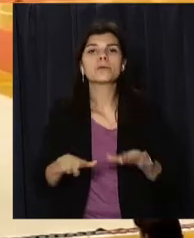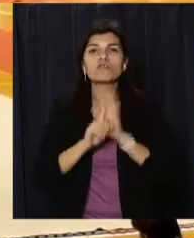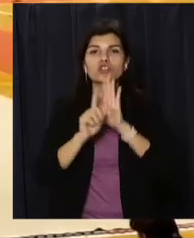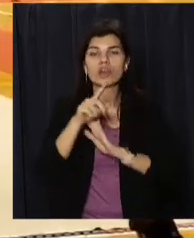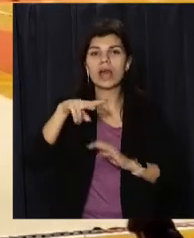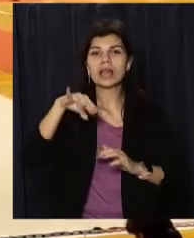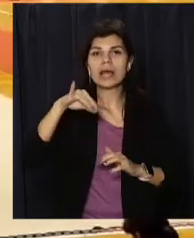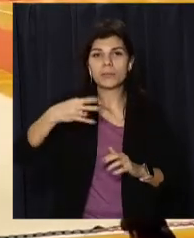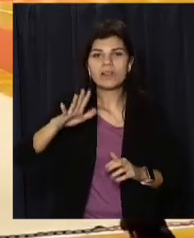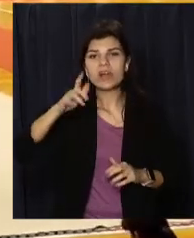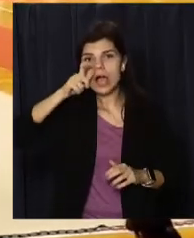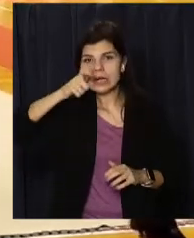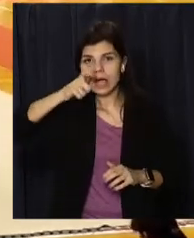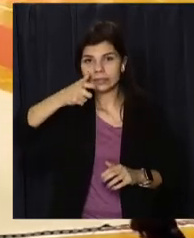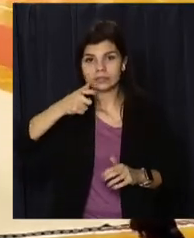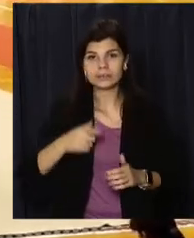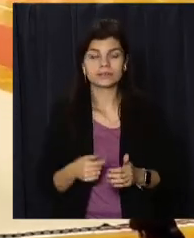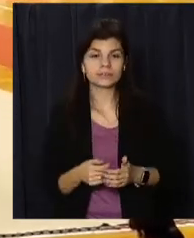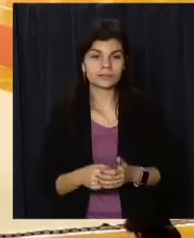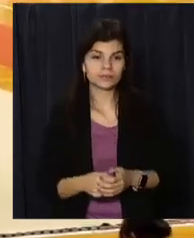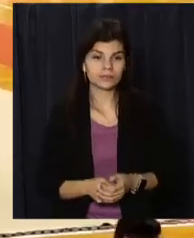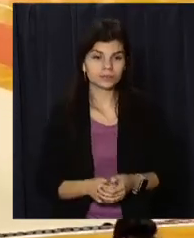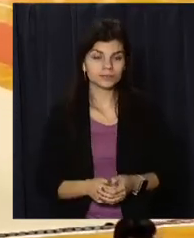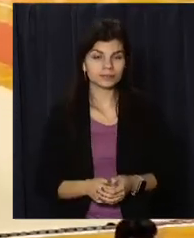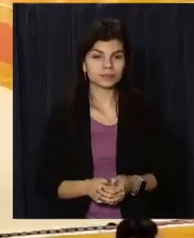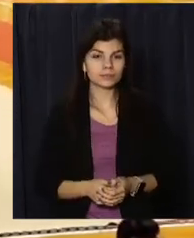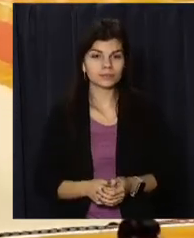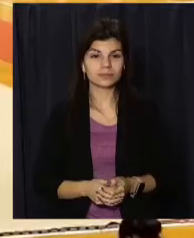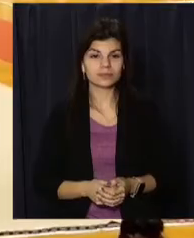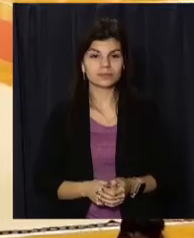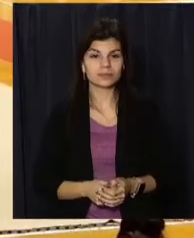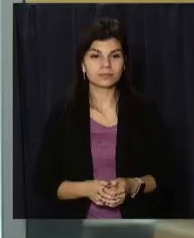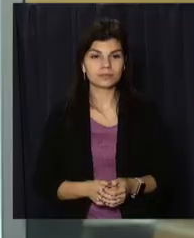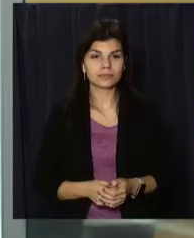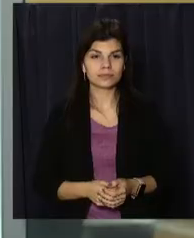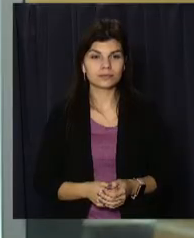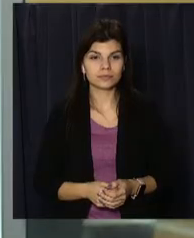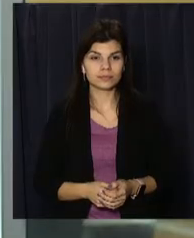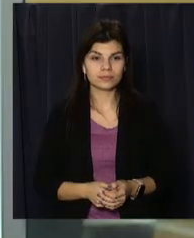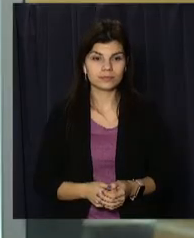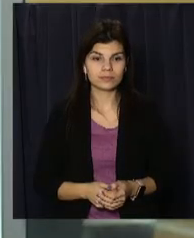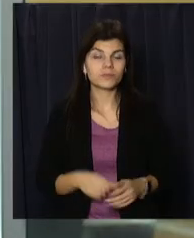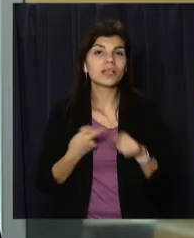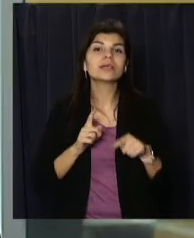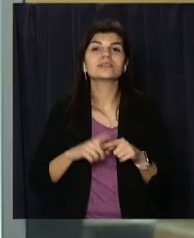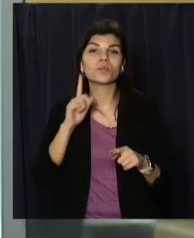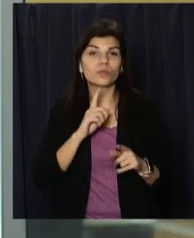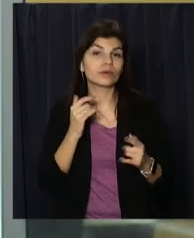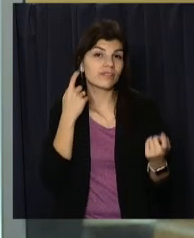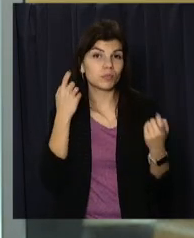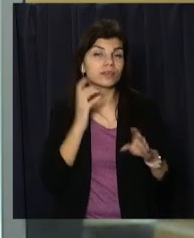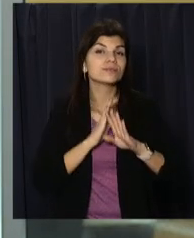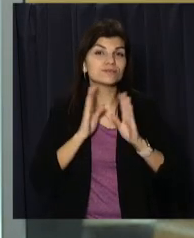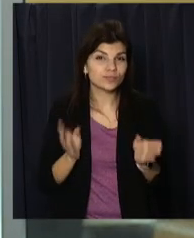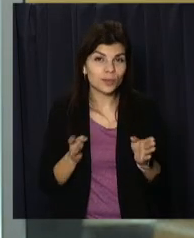у Греції. В'ячеслав Куліш, Василь Самовар, OpenNews, телеканал «Відкритий». Це остання інформація на